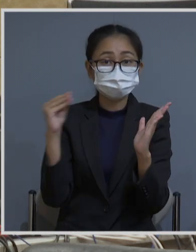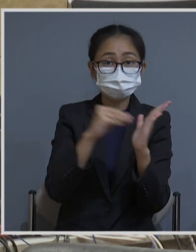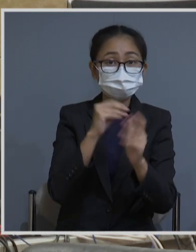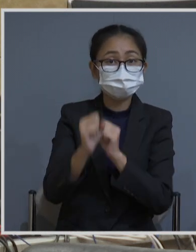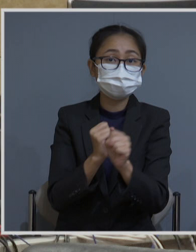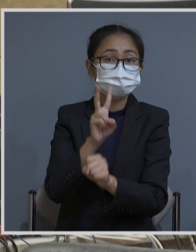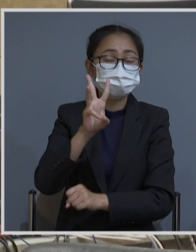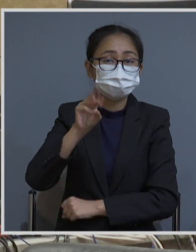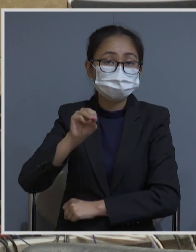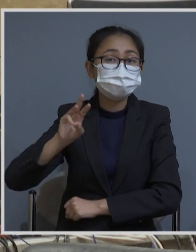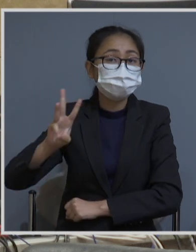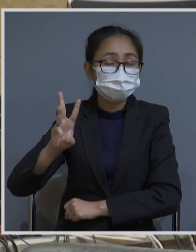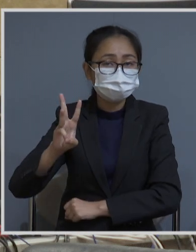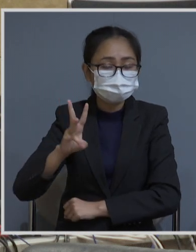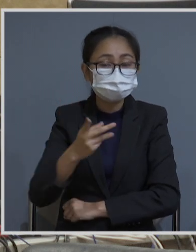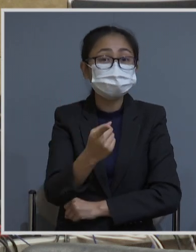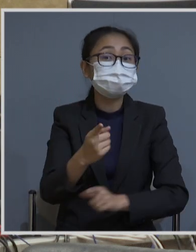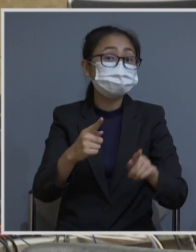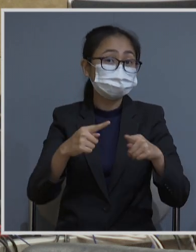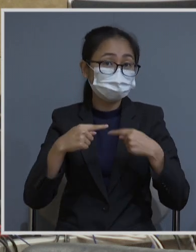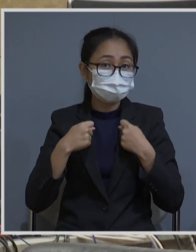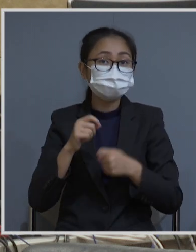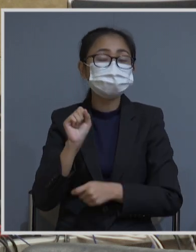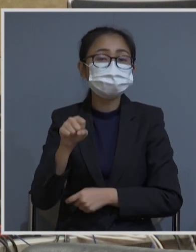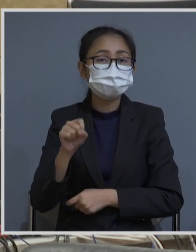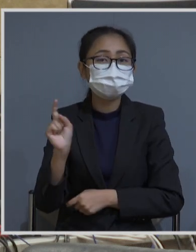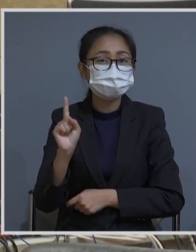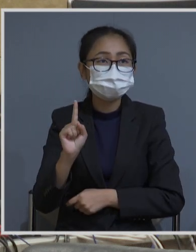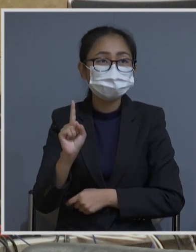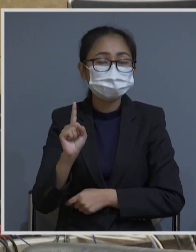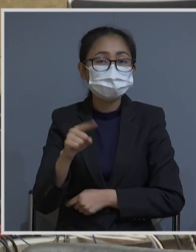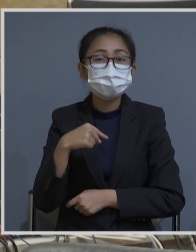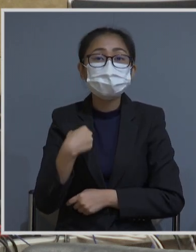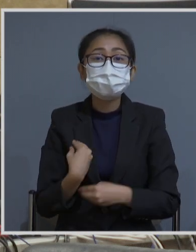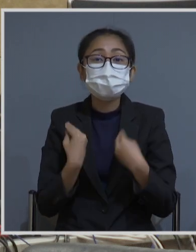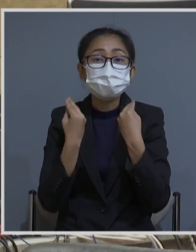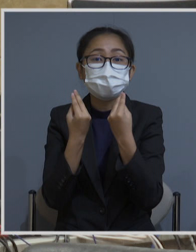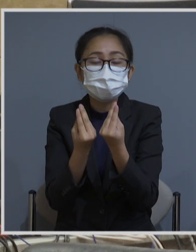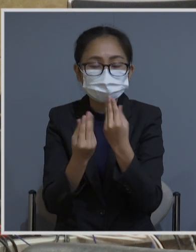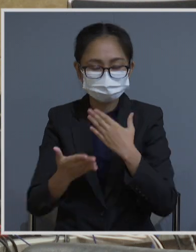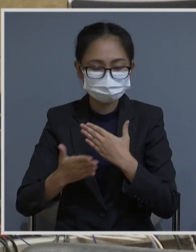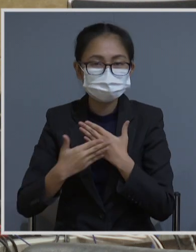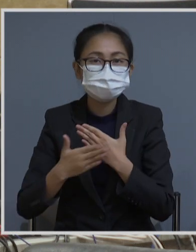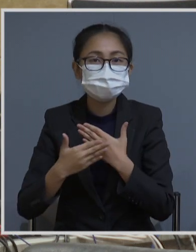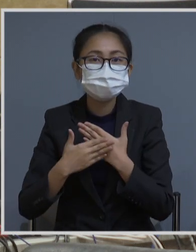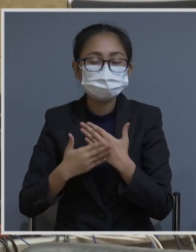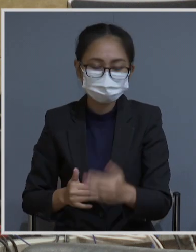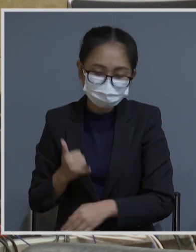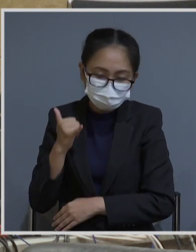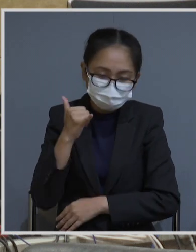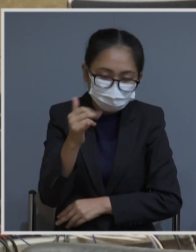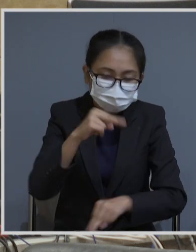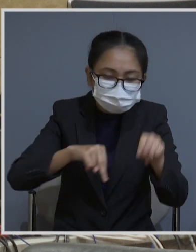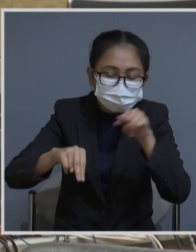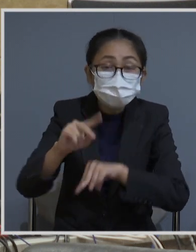ที่แจงได้ตอบคำถามของฉันว่าจะให้เจ้าหน้าที่ไปเรียกดิฉันเพื่อออกสำรวจ